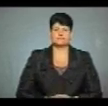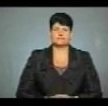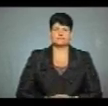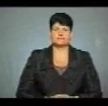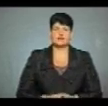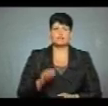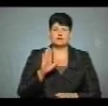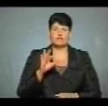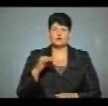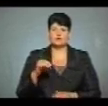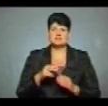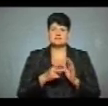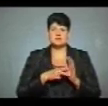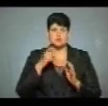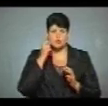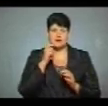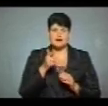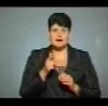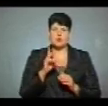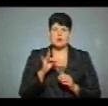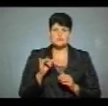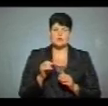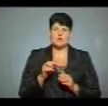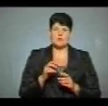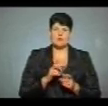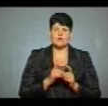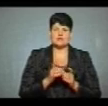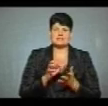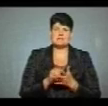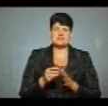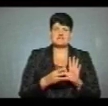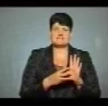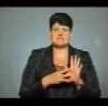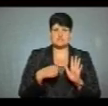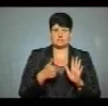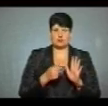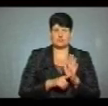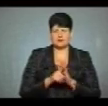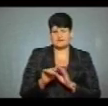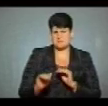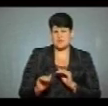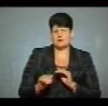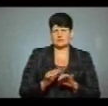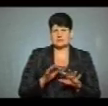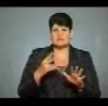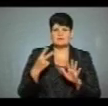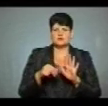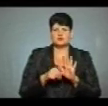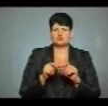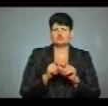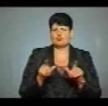Володимиру Войтовичу 17, греко-римською боротьбою займається 8 років. Починав з маленького залу, з 26-ї